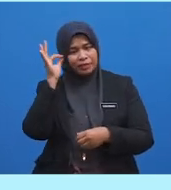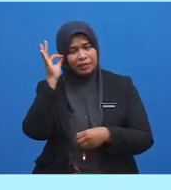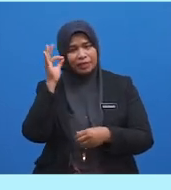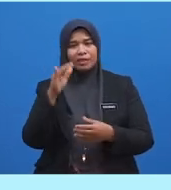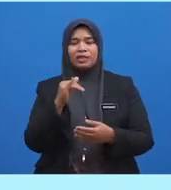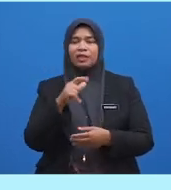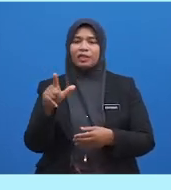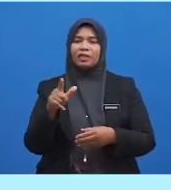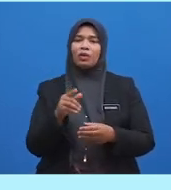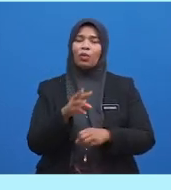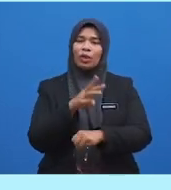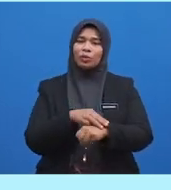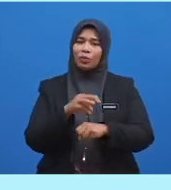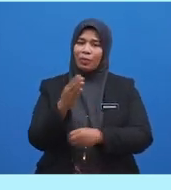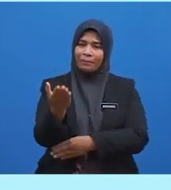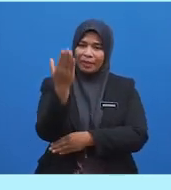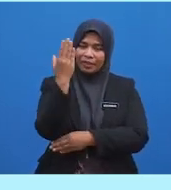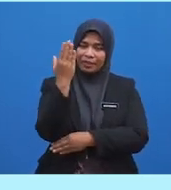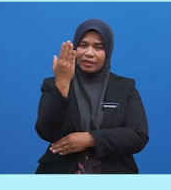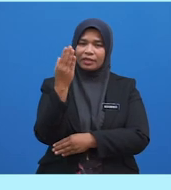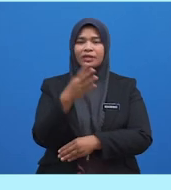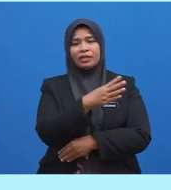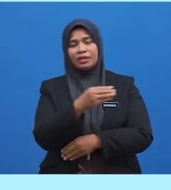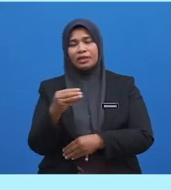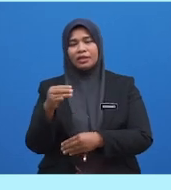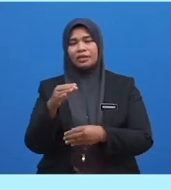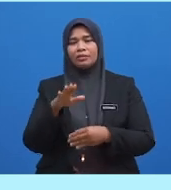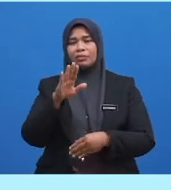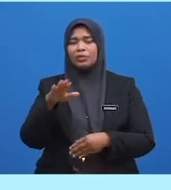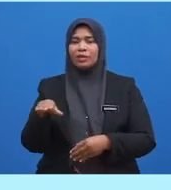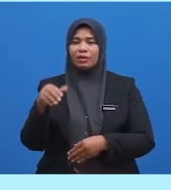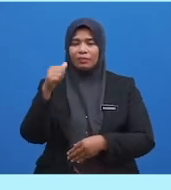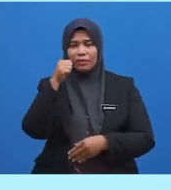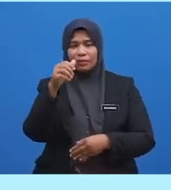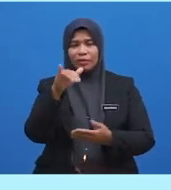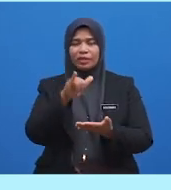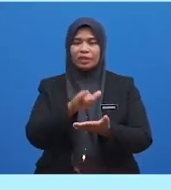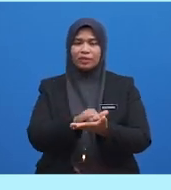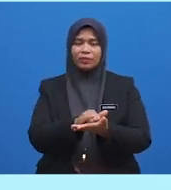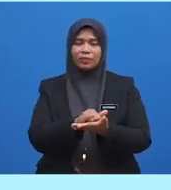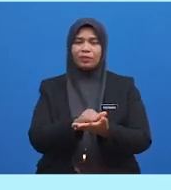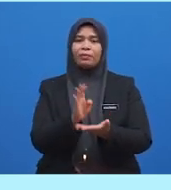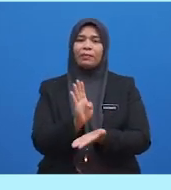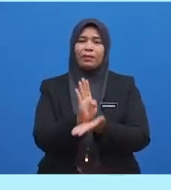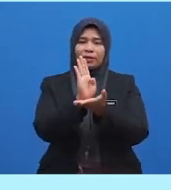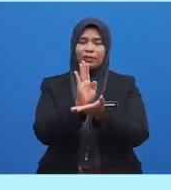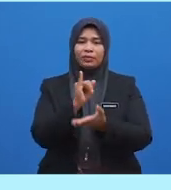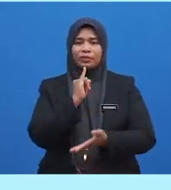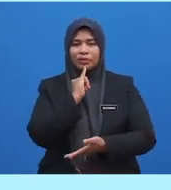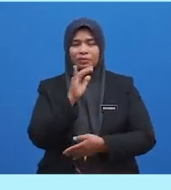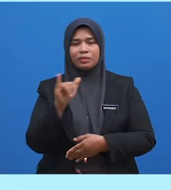iyanya diwaktu Hai Jaan muda perempuan itu membantu